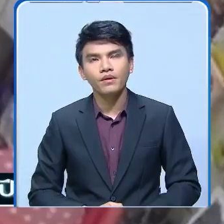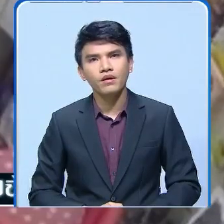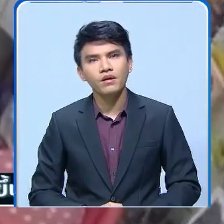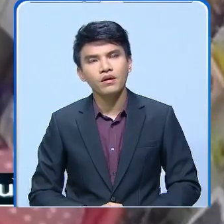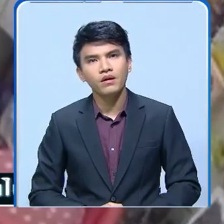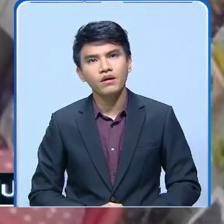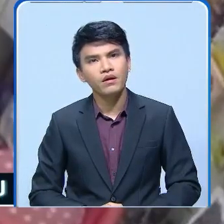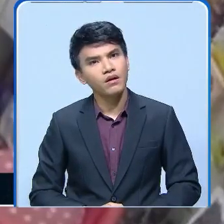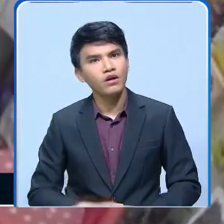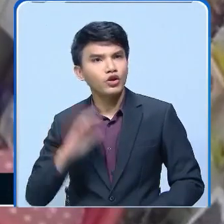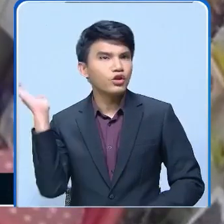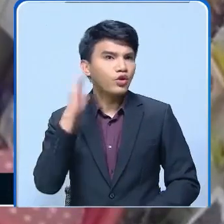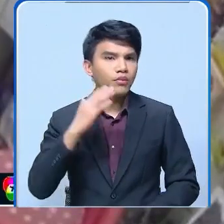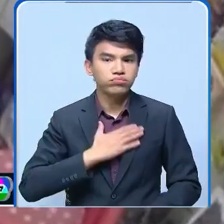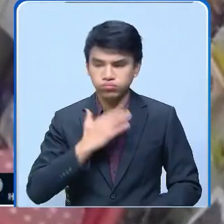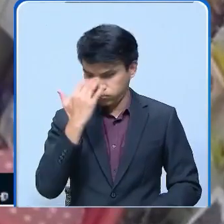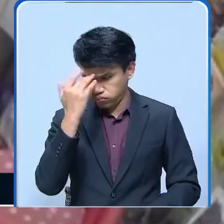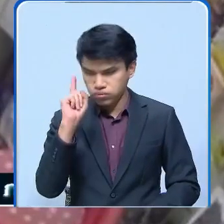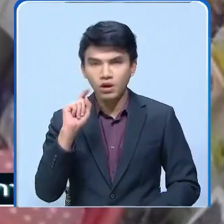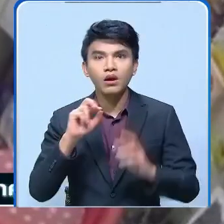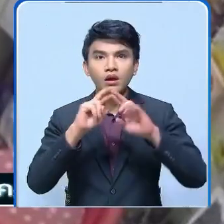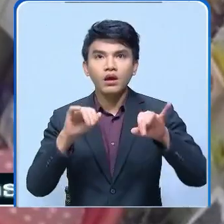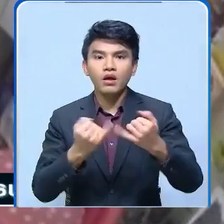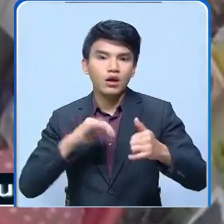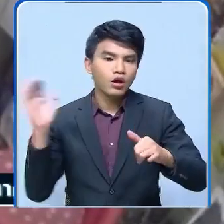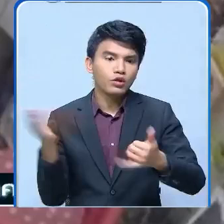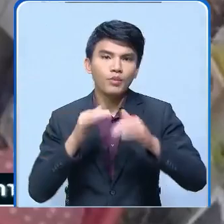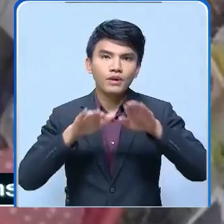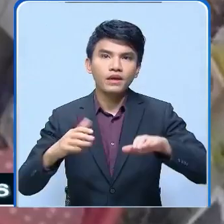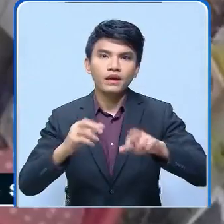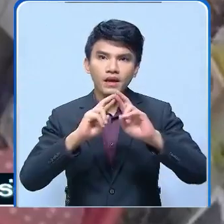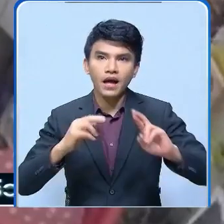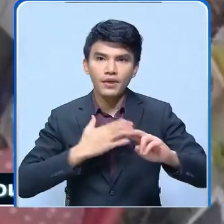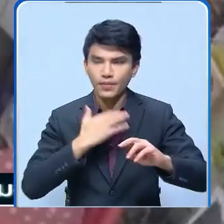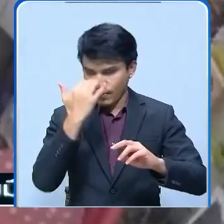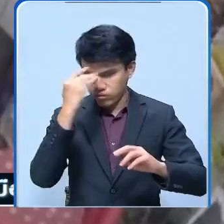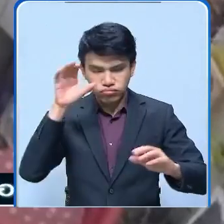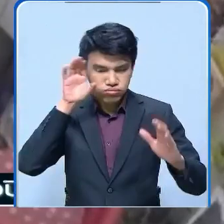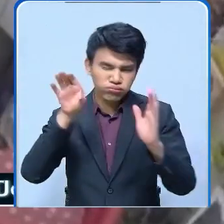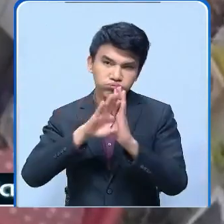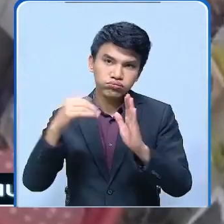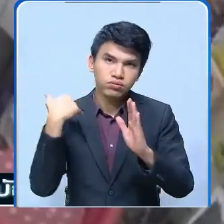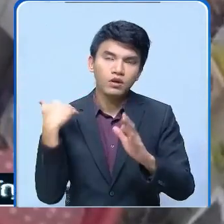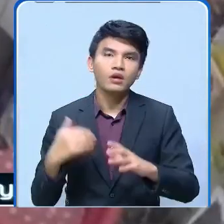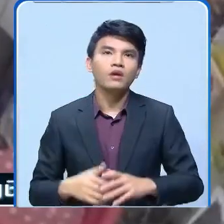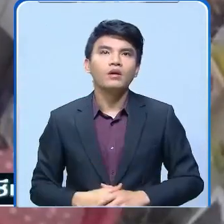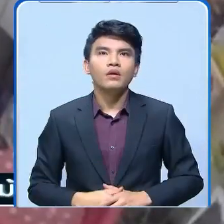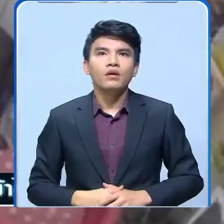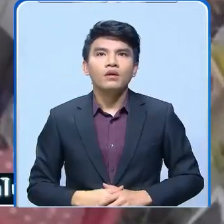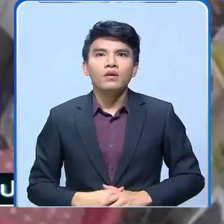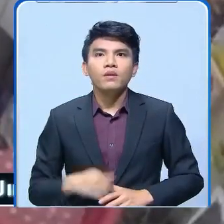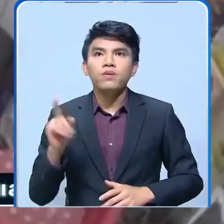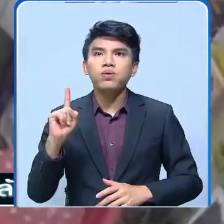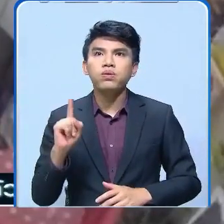เนี่ยตบหนูทำไมแล้วเจ้าของร้านก็บอกมาตบเด็กร้านเขาทำไม ชัดเจนนะมีภาพวงจรปิดเลยคุณ เพราะเขาบอก